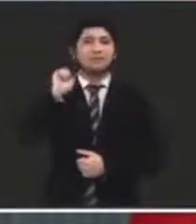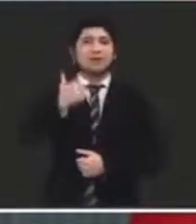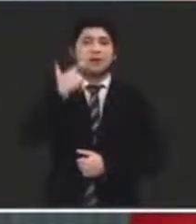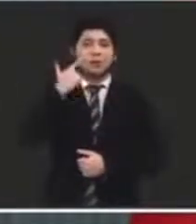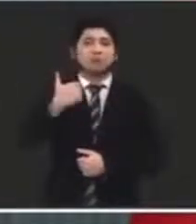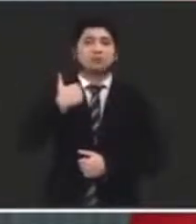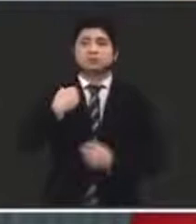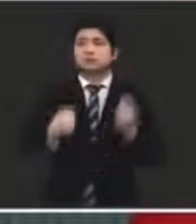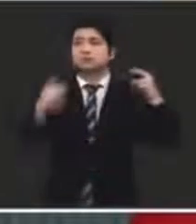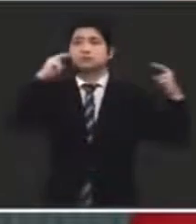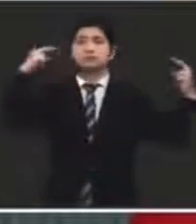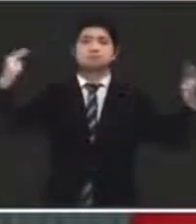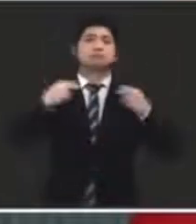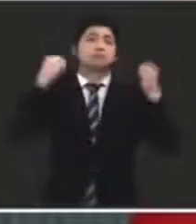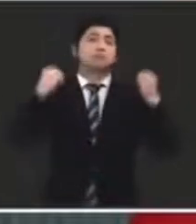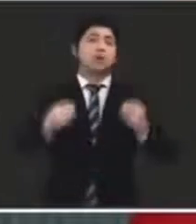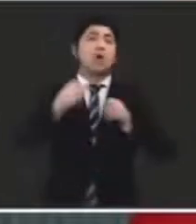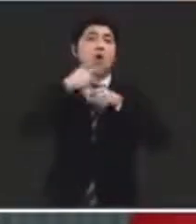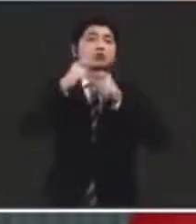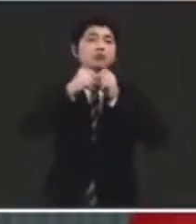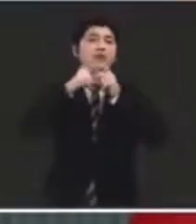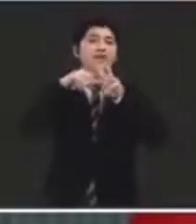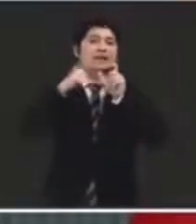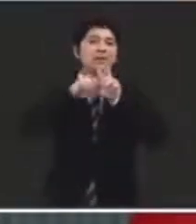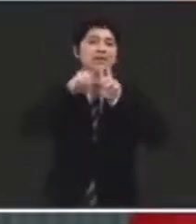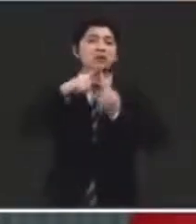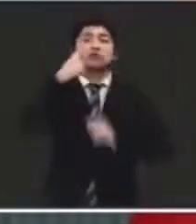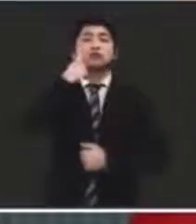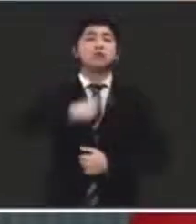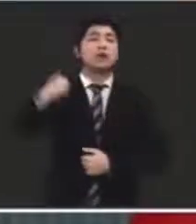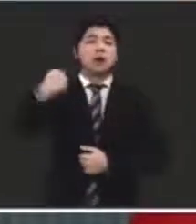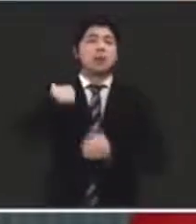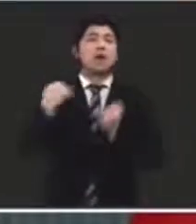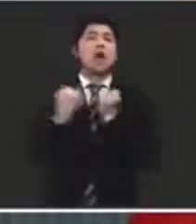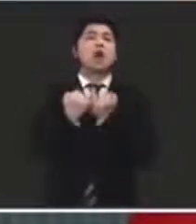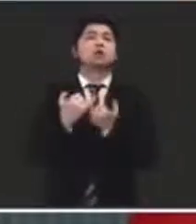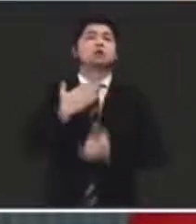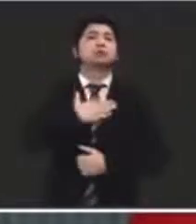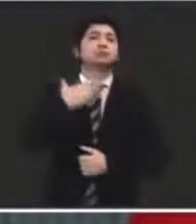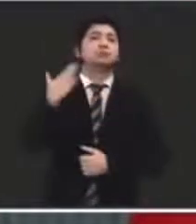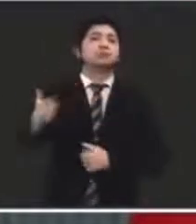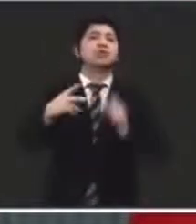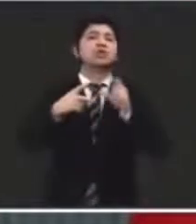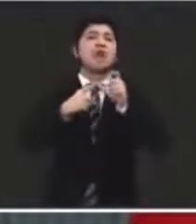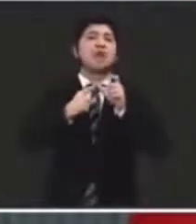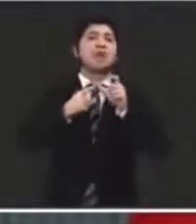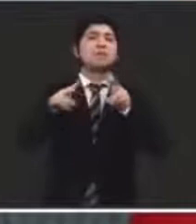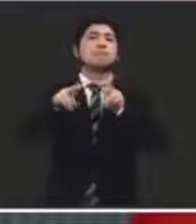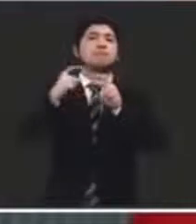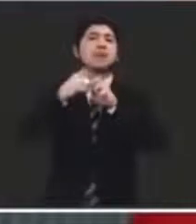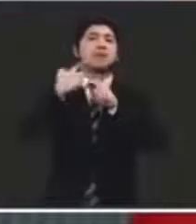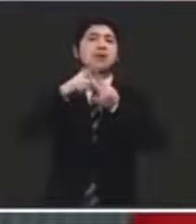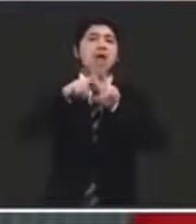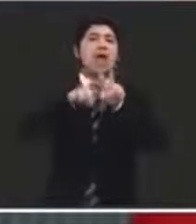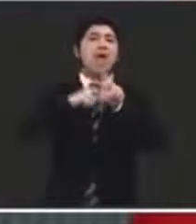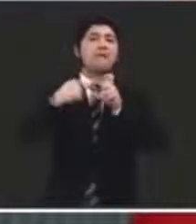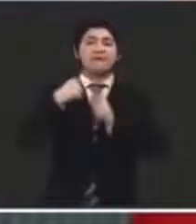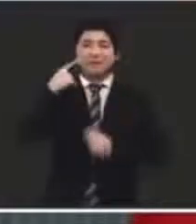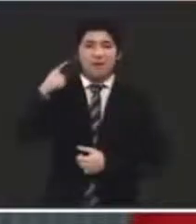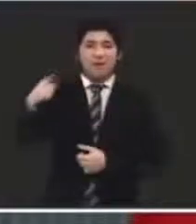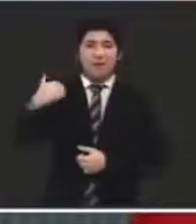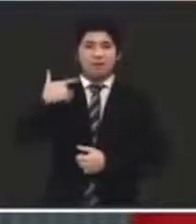koymuştur Özbekistan Cumhurbaşkanı kardeşim Şevket Mirza evin daveti üzere